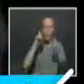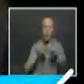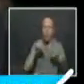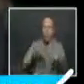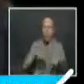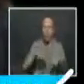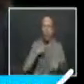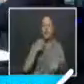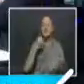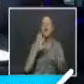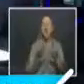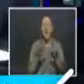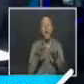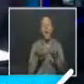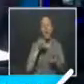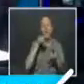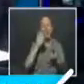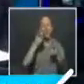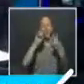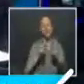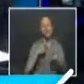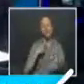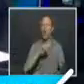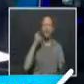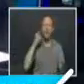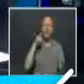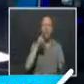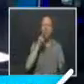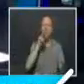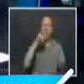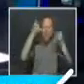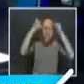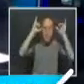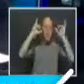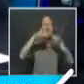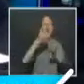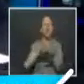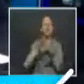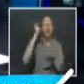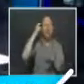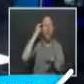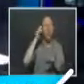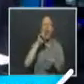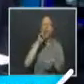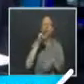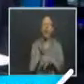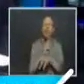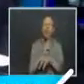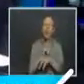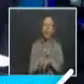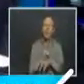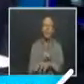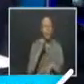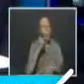אני אגיד לך מה, אתה עדיין יושב פה, ואני לא שמעתי אותך מתבטא בביטויים של בהמות, חסרי מוח, אתה מדבר על שקרים, על חוסר, על לא...